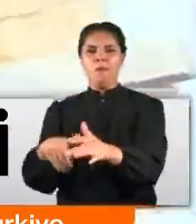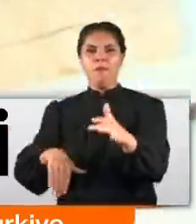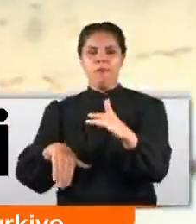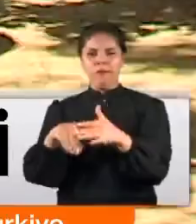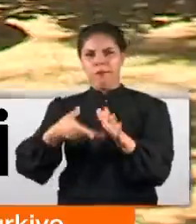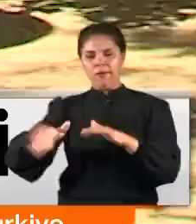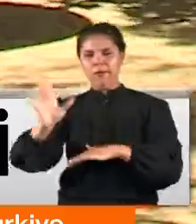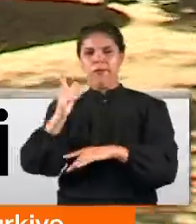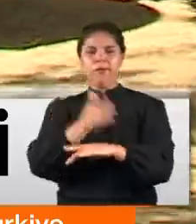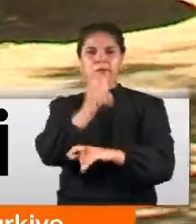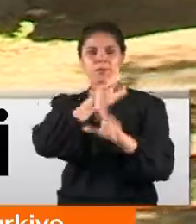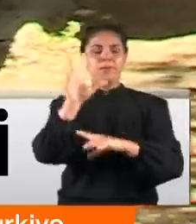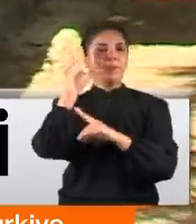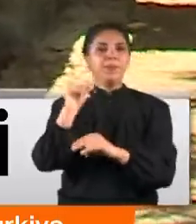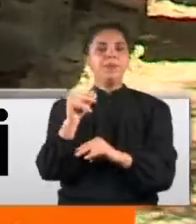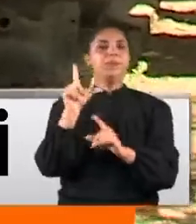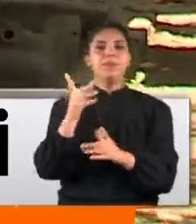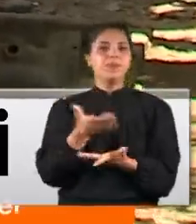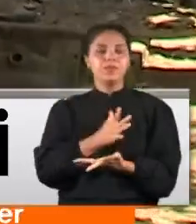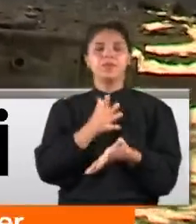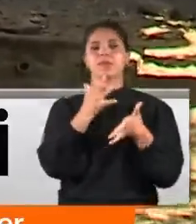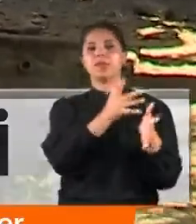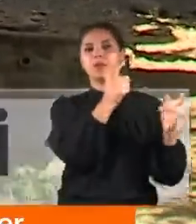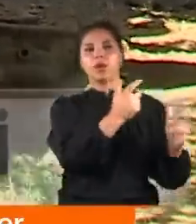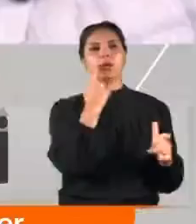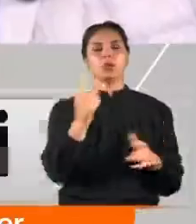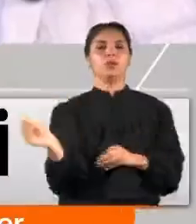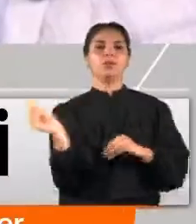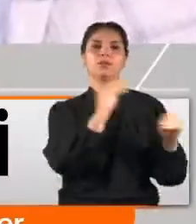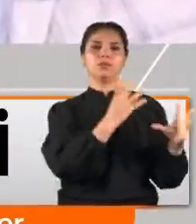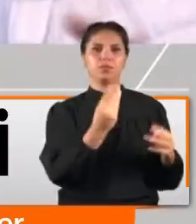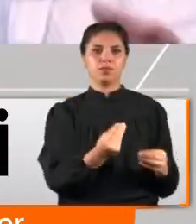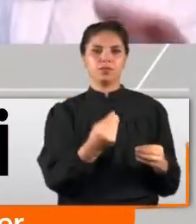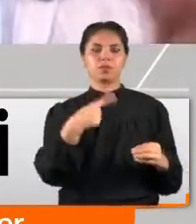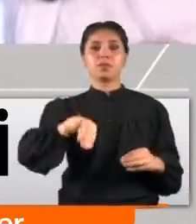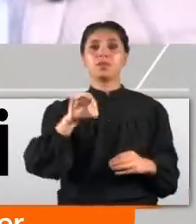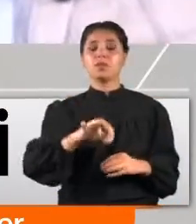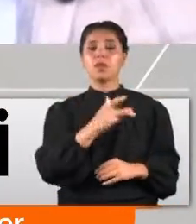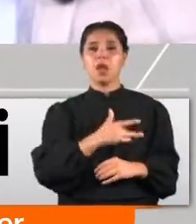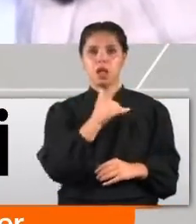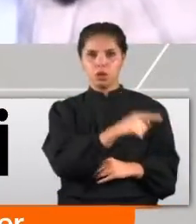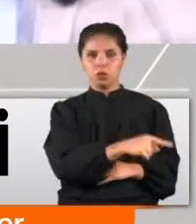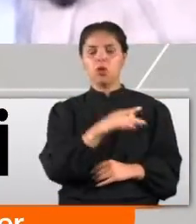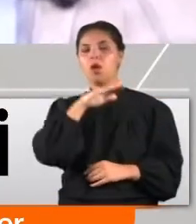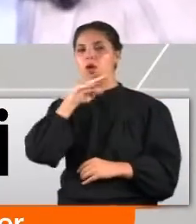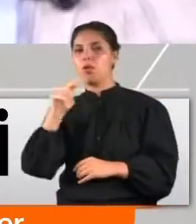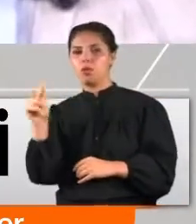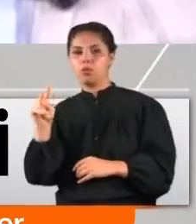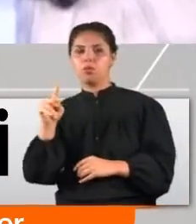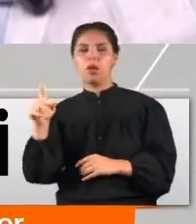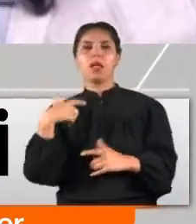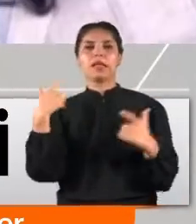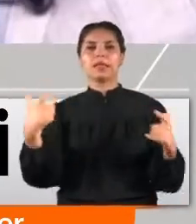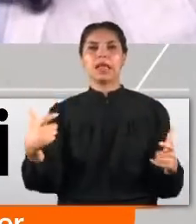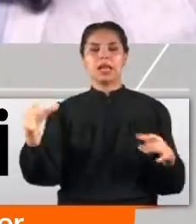edilen vatandaşların barınma ihtiyacı rezerv alanlarda sağlanacak. Şu anda Anadolu yakasında ve Avrupa yakasında birkaç alan